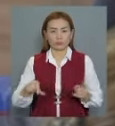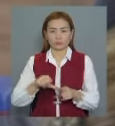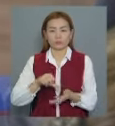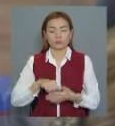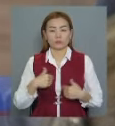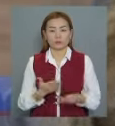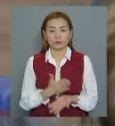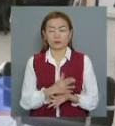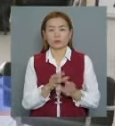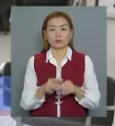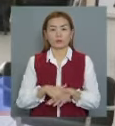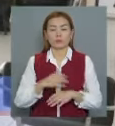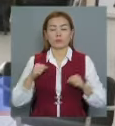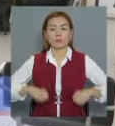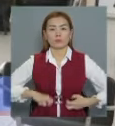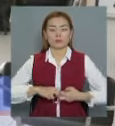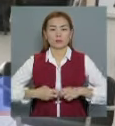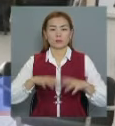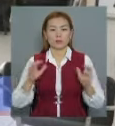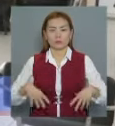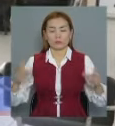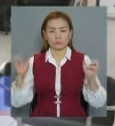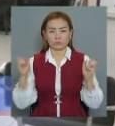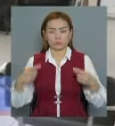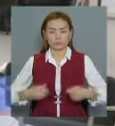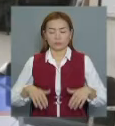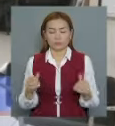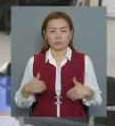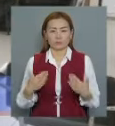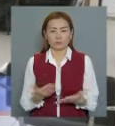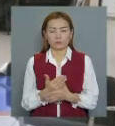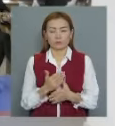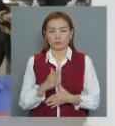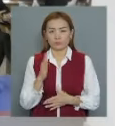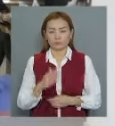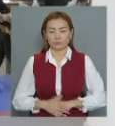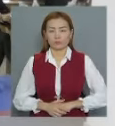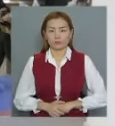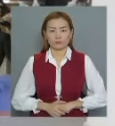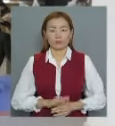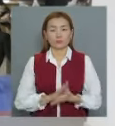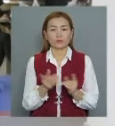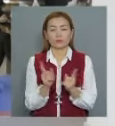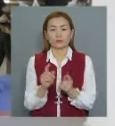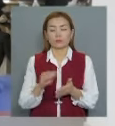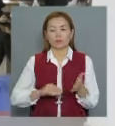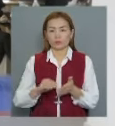алды. Олар халықтың құқықтық мәселесін заң аясында қарастырып, шешуге ықпал екендіктерін жеткізді. Мұндай